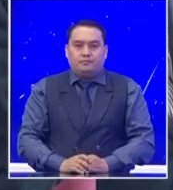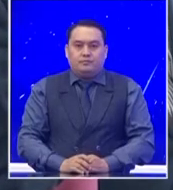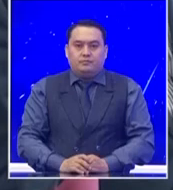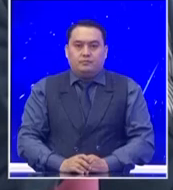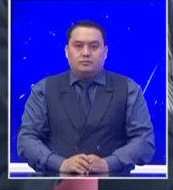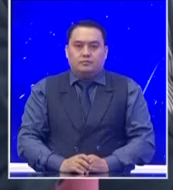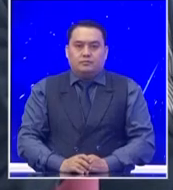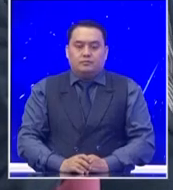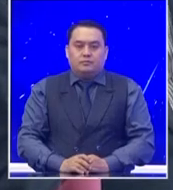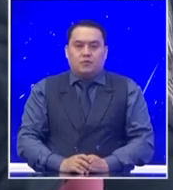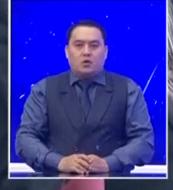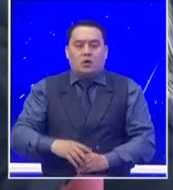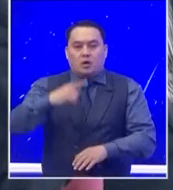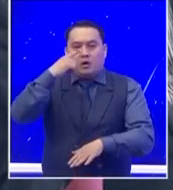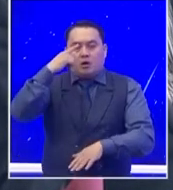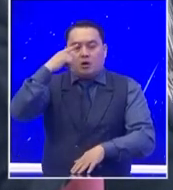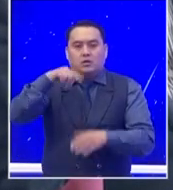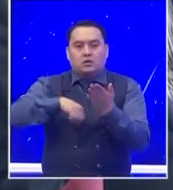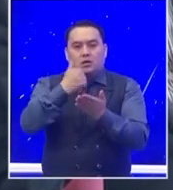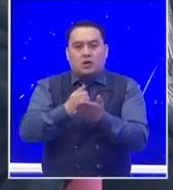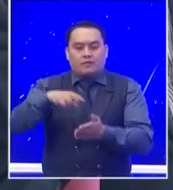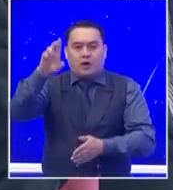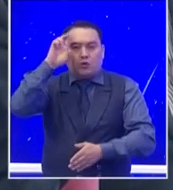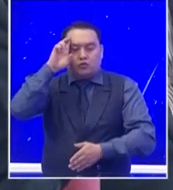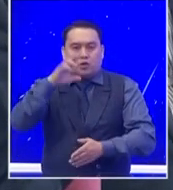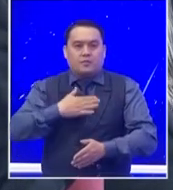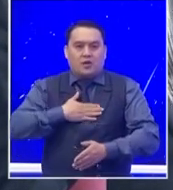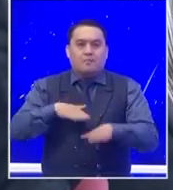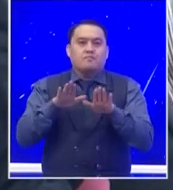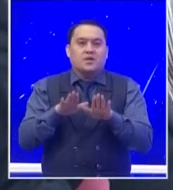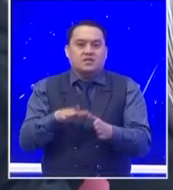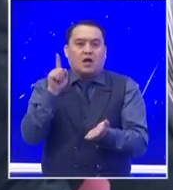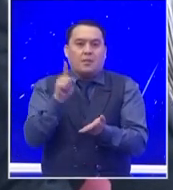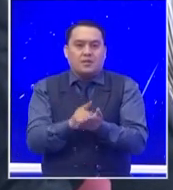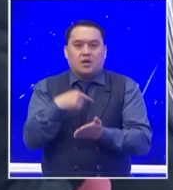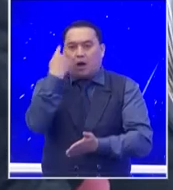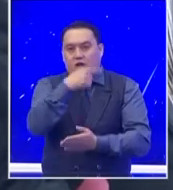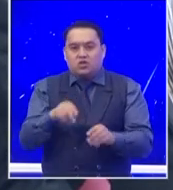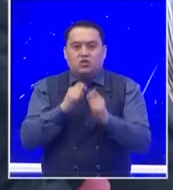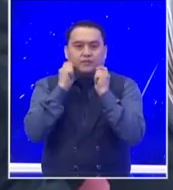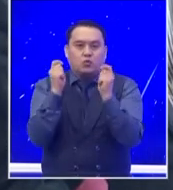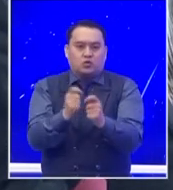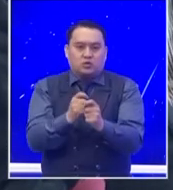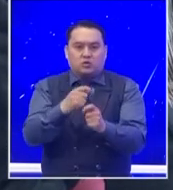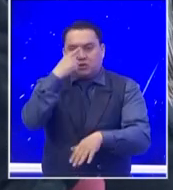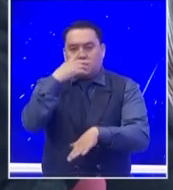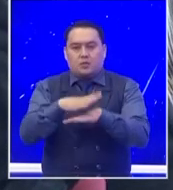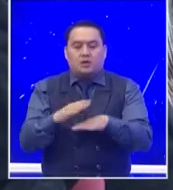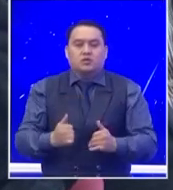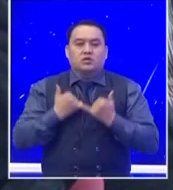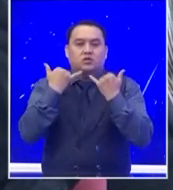Когда от имени главы государства, я как представитель на месте должен лично вручить. Спасибо вам. Да,